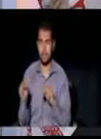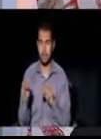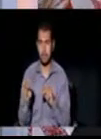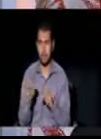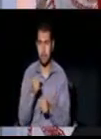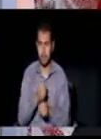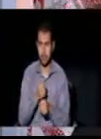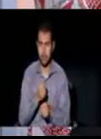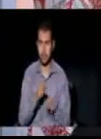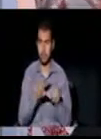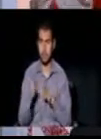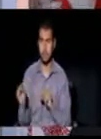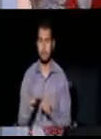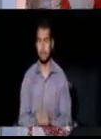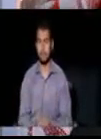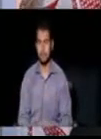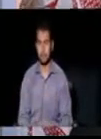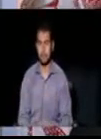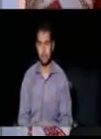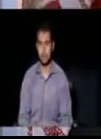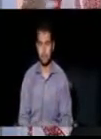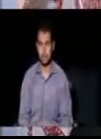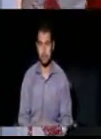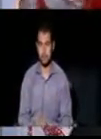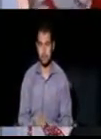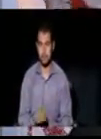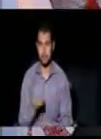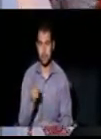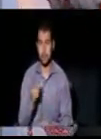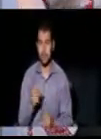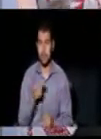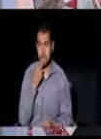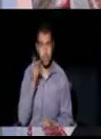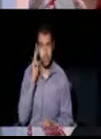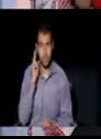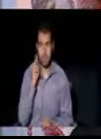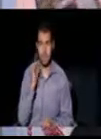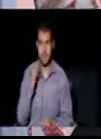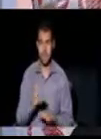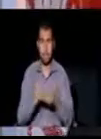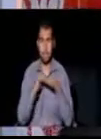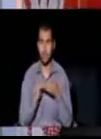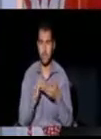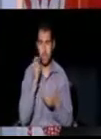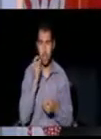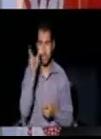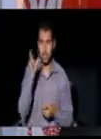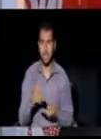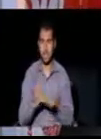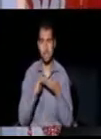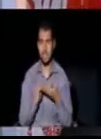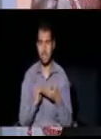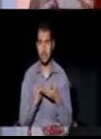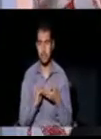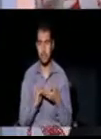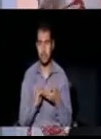في الشهر العقاري، ما بيعرفوش ان هم كامل الاهليه. هو زي بالظبط الشخص